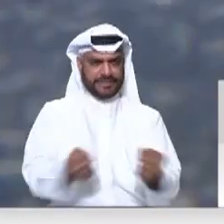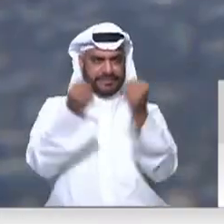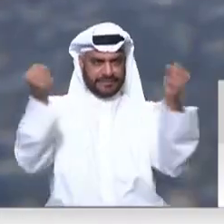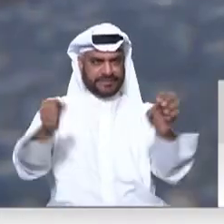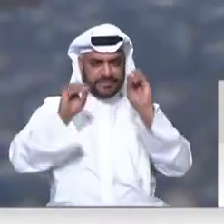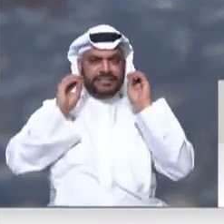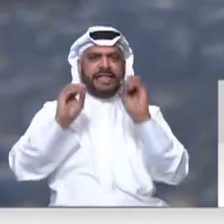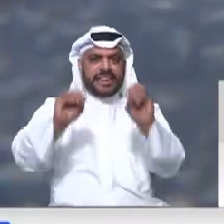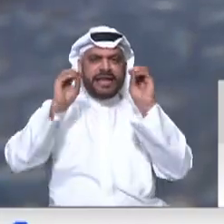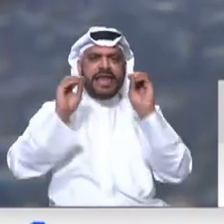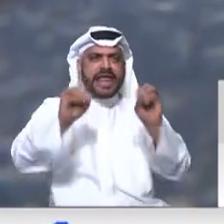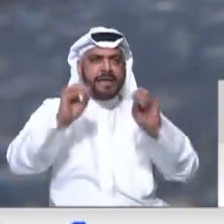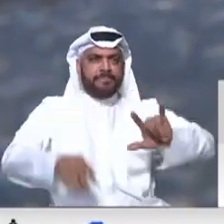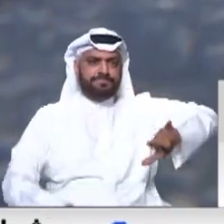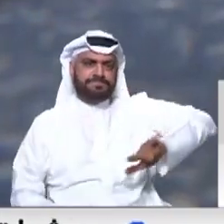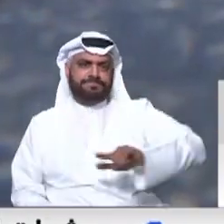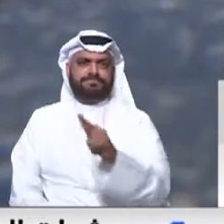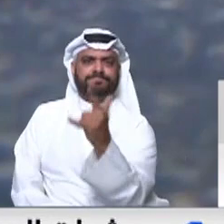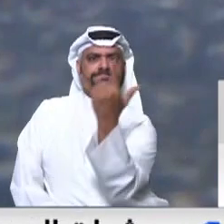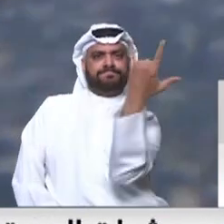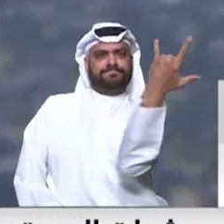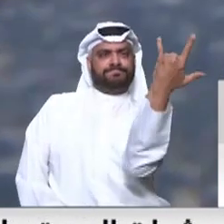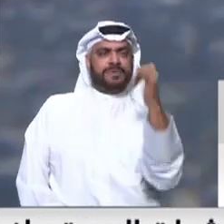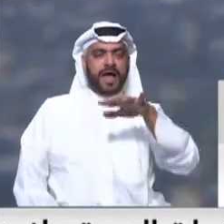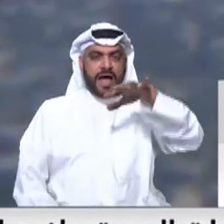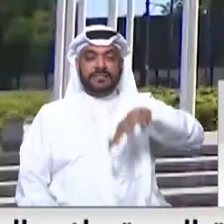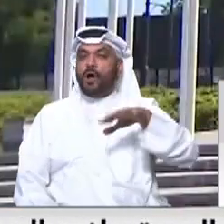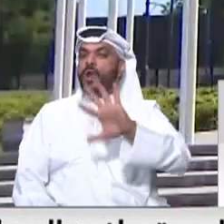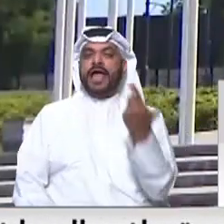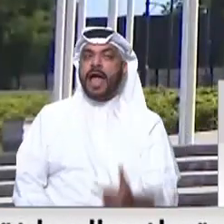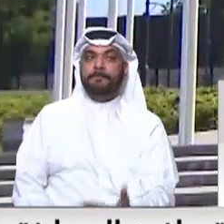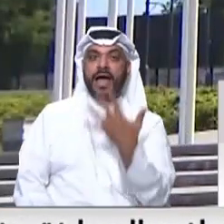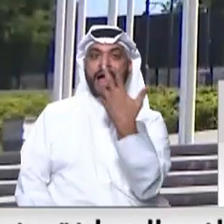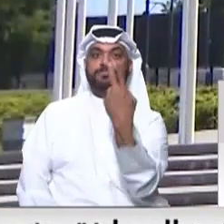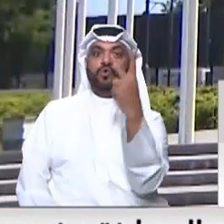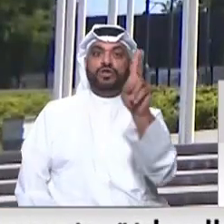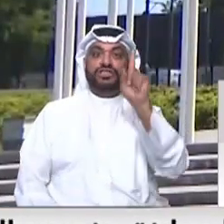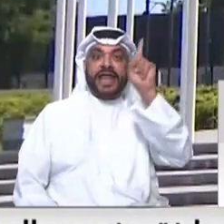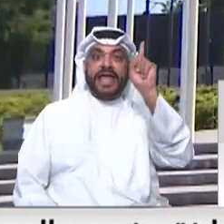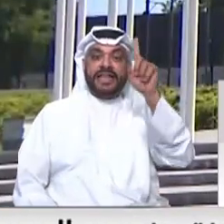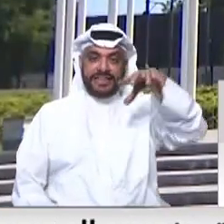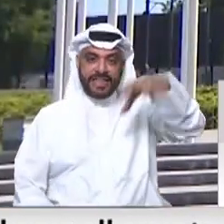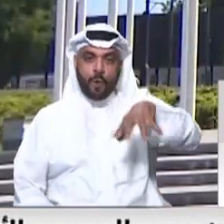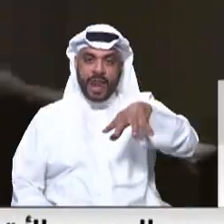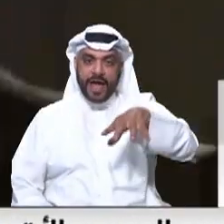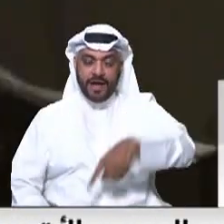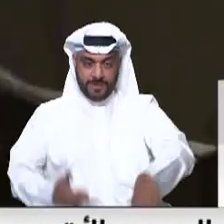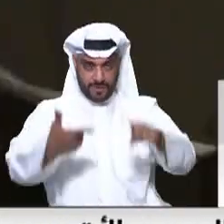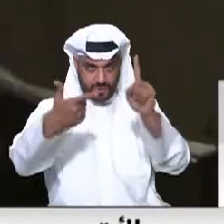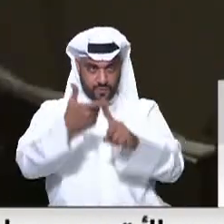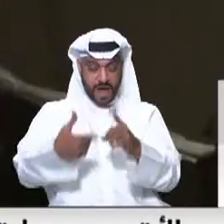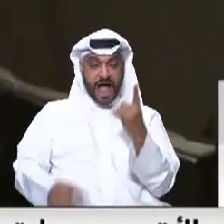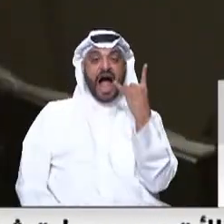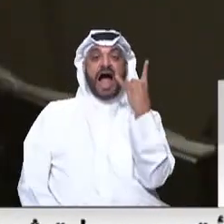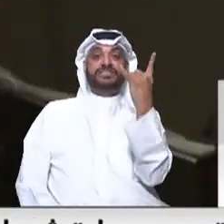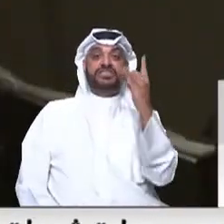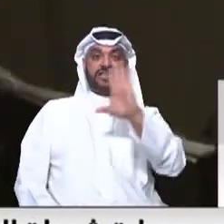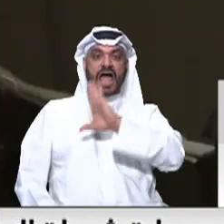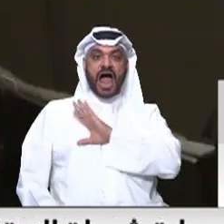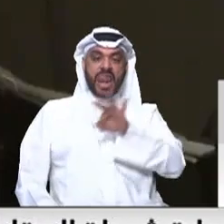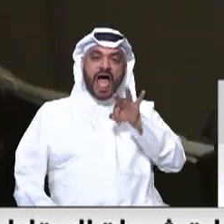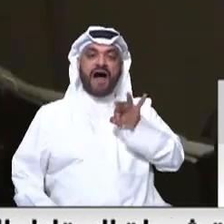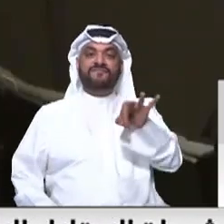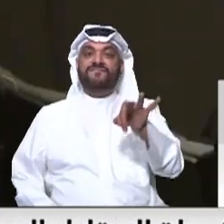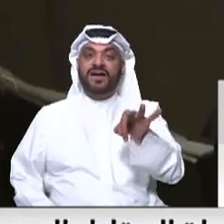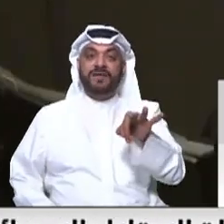لتشمل تنسيق الانتشار الجوي بين الحلفاء ومحاكاه صد هجوم على دوله حليفه حيث سيكون مقر اداره